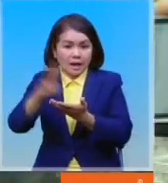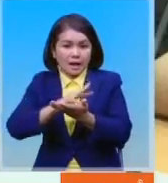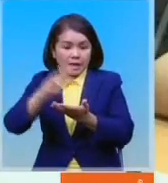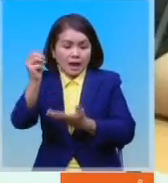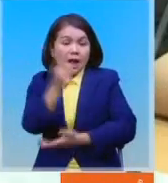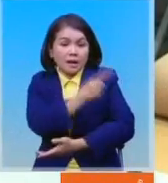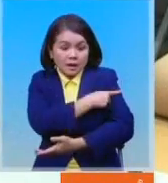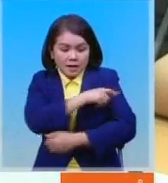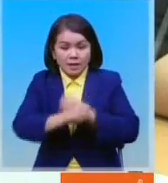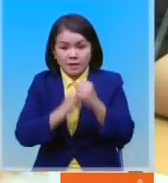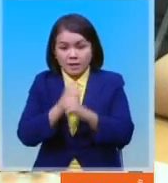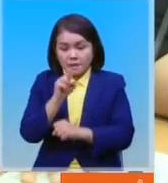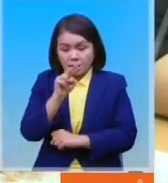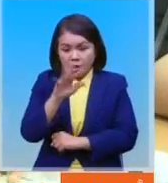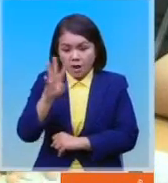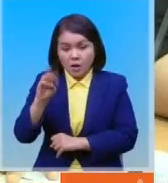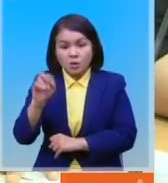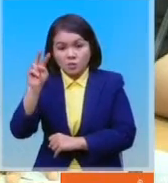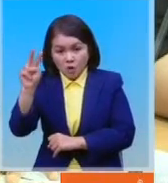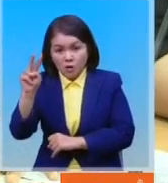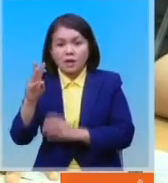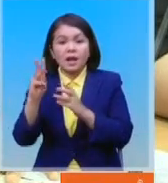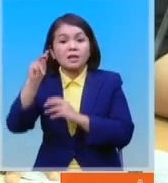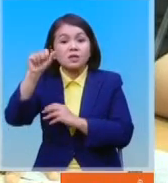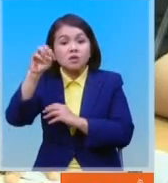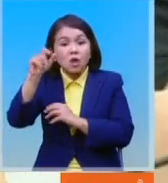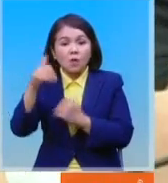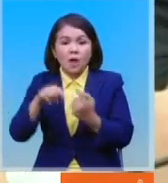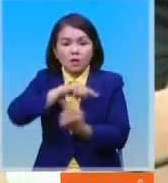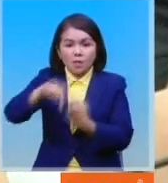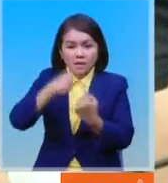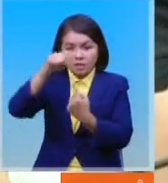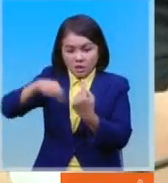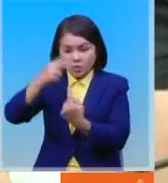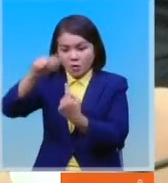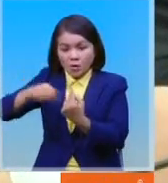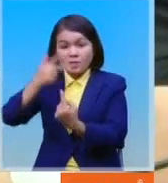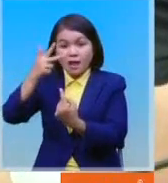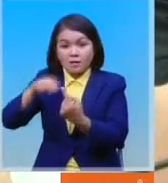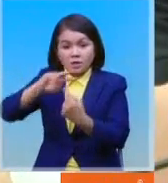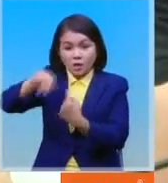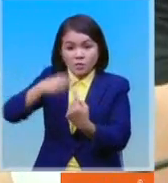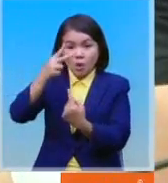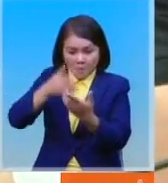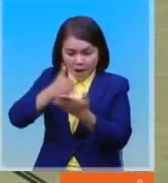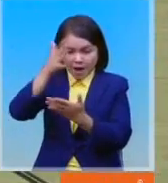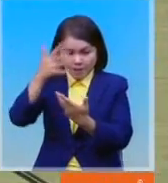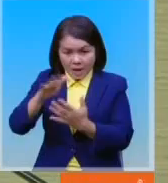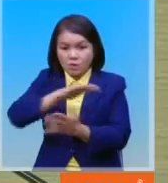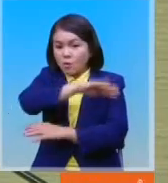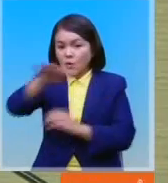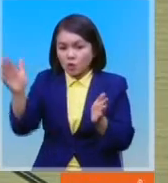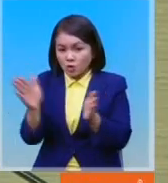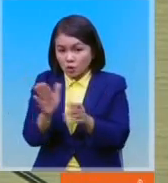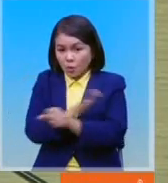กษา2562หรือว่า TCAS ซึ่งมีทั้งหมด5รอบนะครับผ่านไปแล้ว2รอบล่าสุดวันนี้นะครับที่